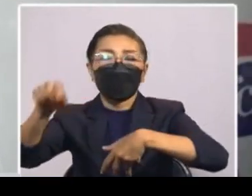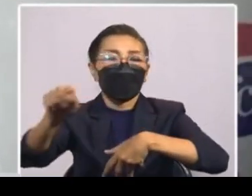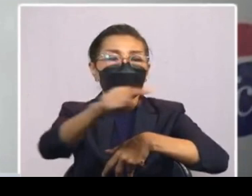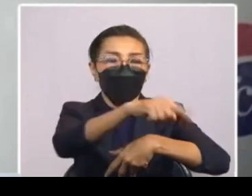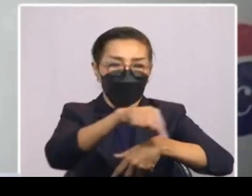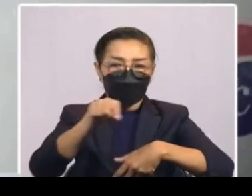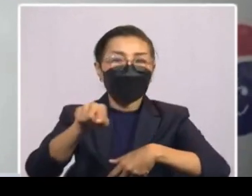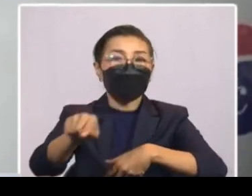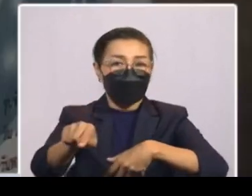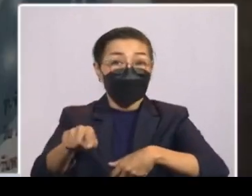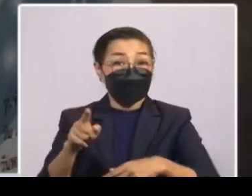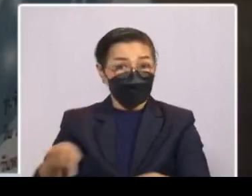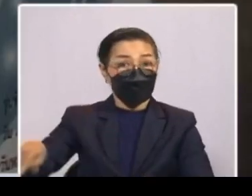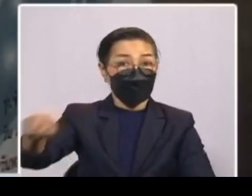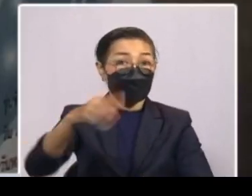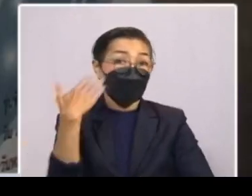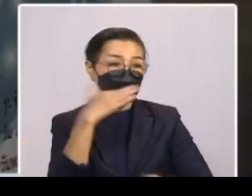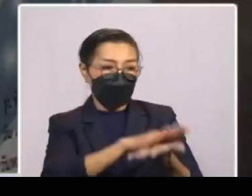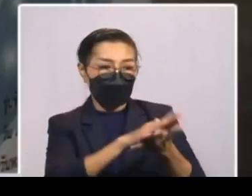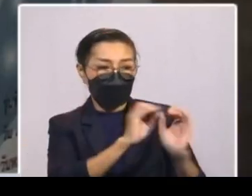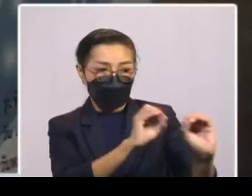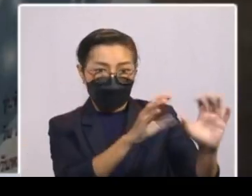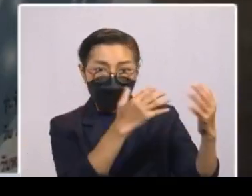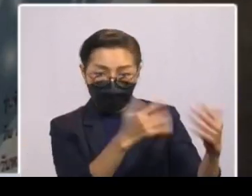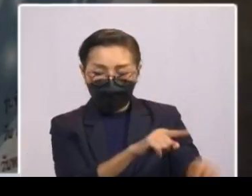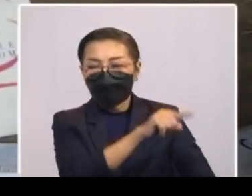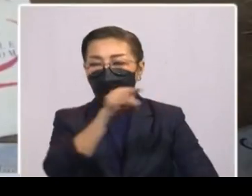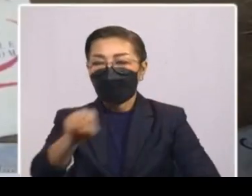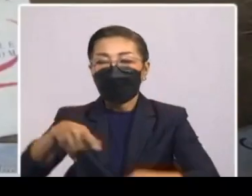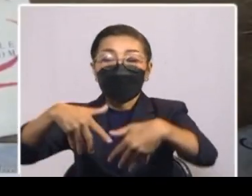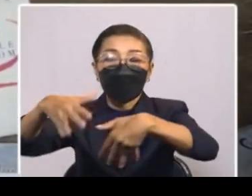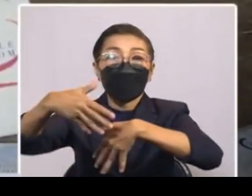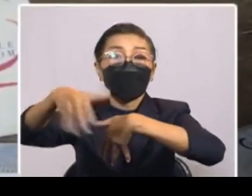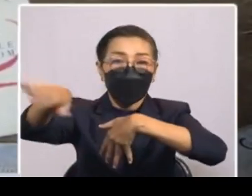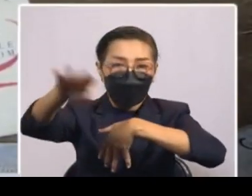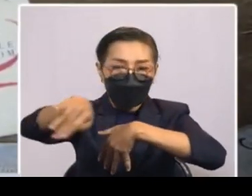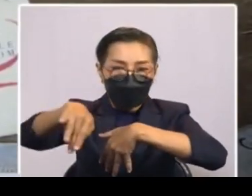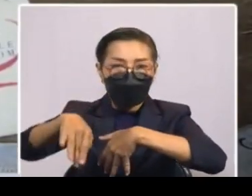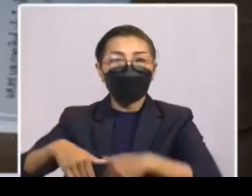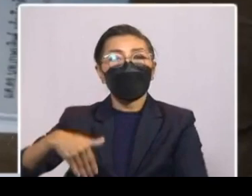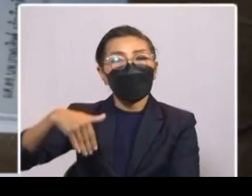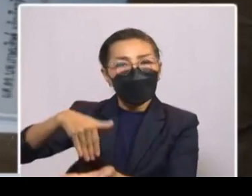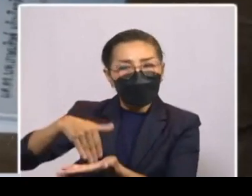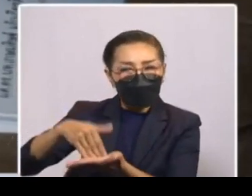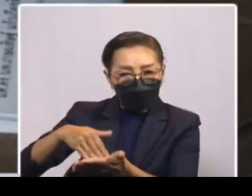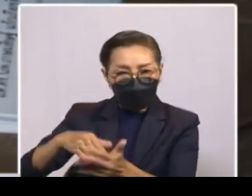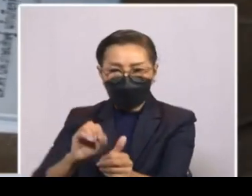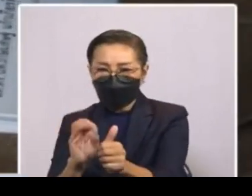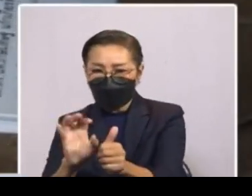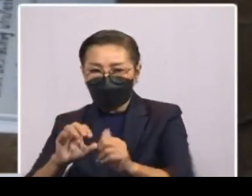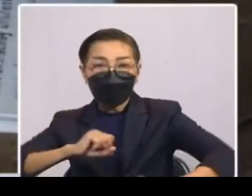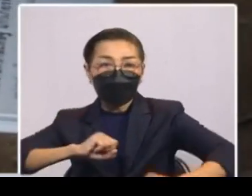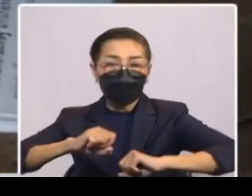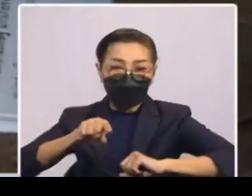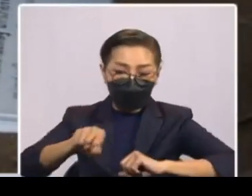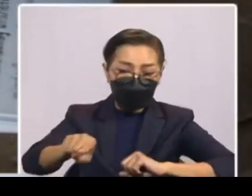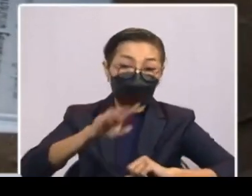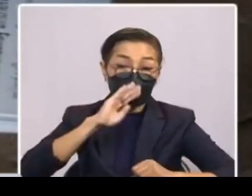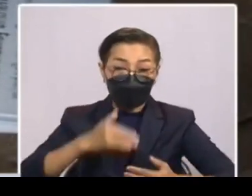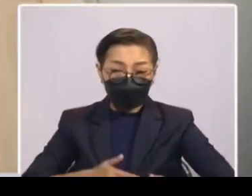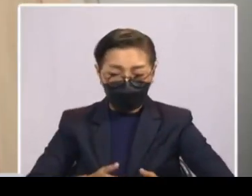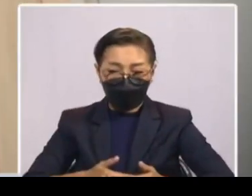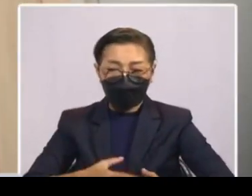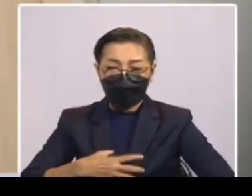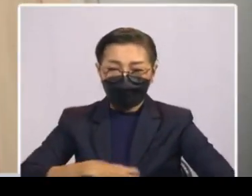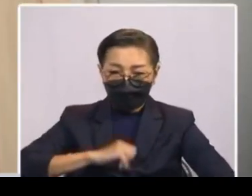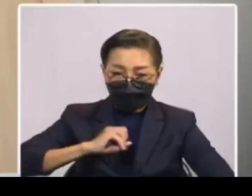ออกมาจากนอกรั้วโรงเรียนและยังมีคลินิกวัยใสให้คำปรึกษาหรือบริการหากจำเป็นต้องยุติการตั้งคร